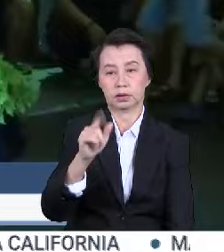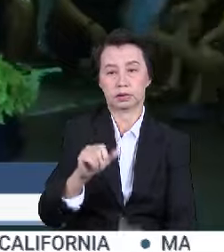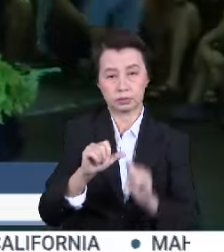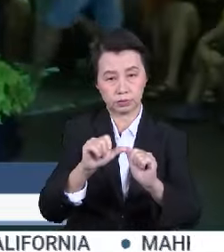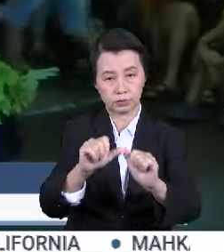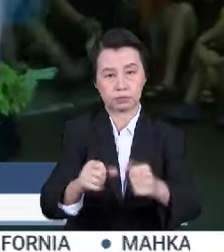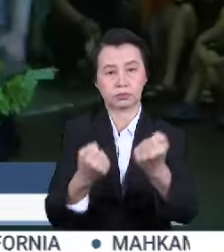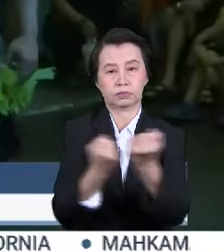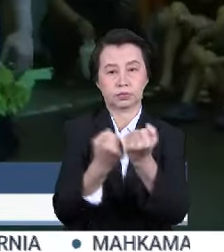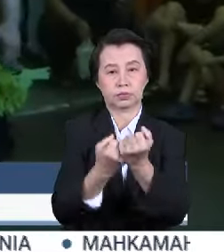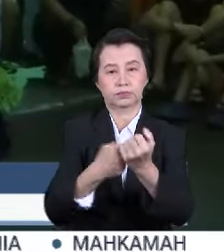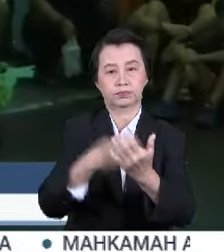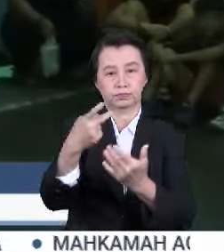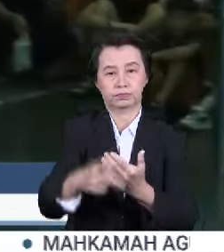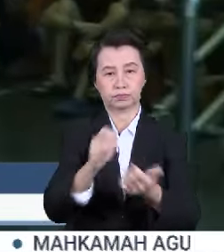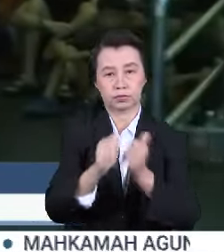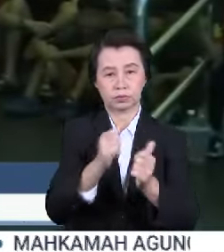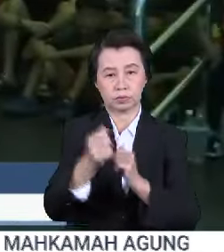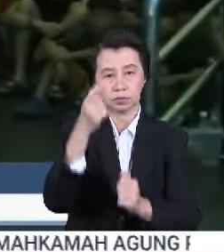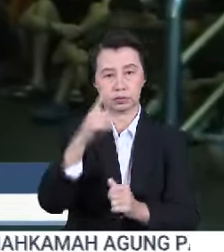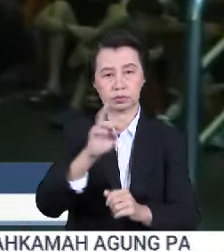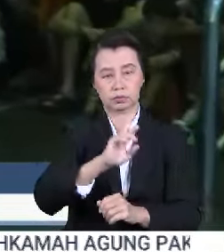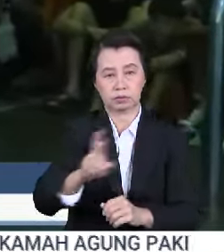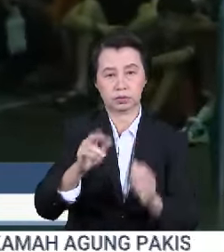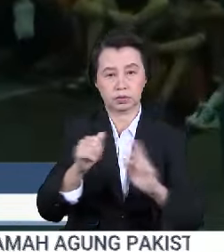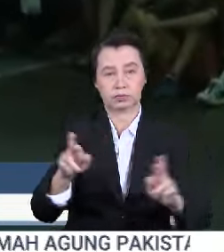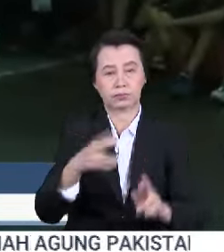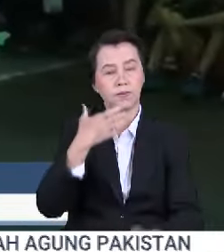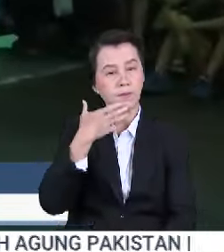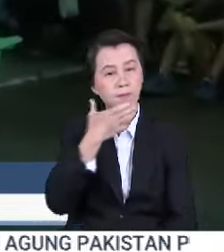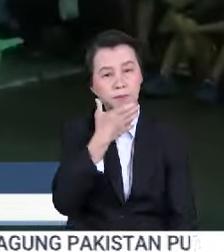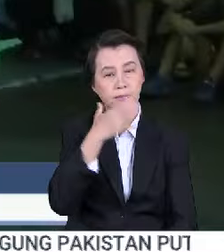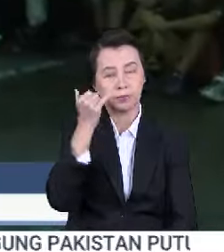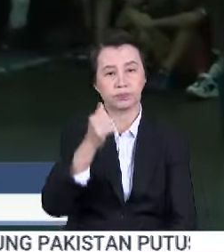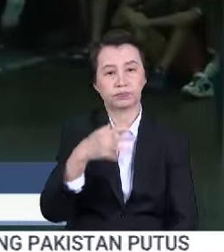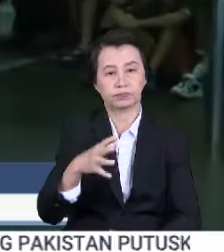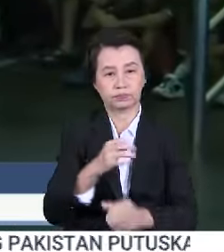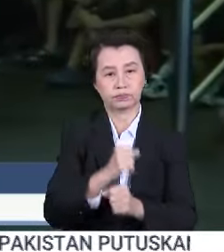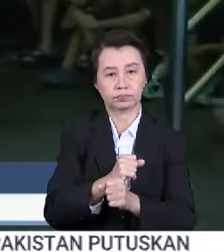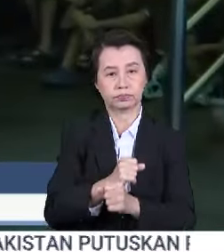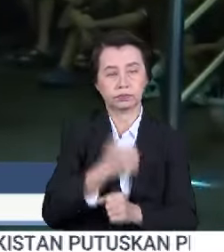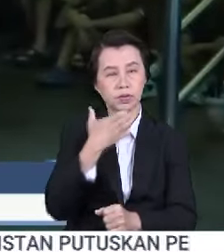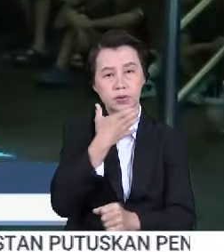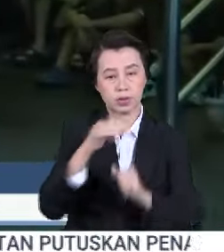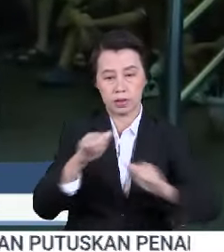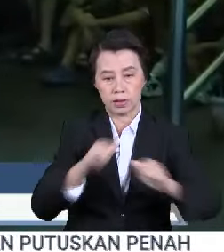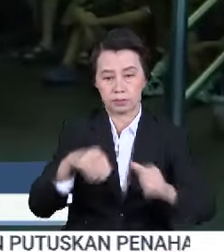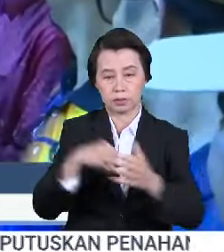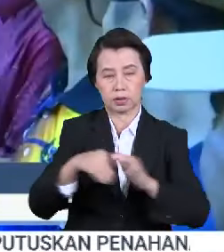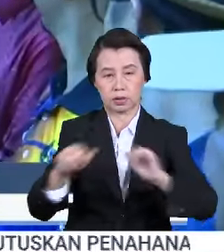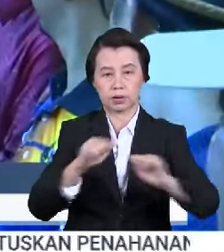acara-acara sukan bagi menyediakan perform golongan beliau akan melahirkan pria yang bagian aktif dalam